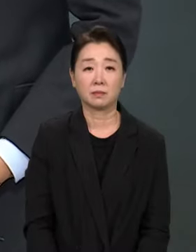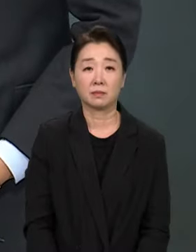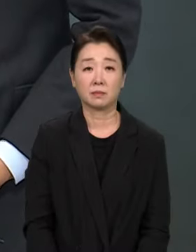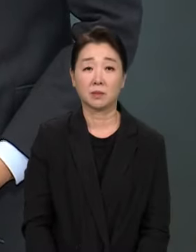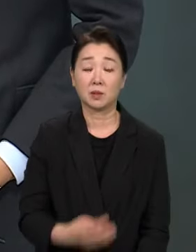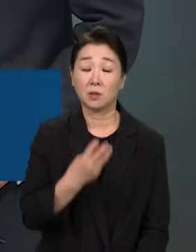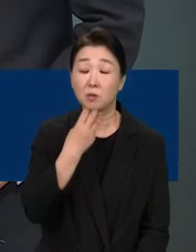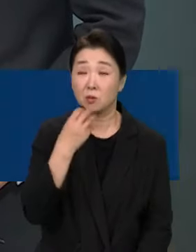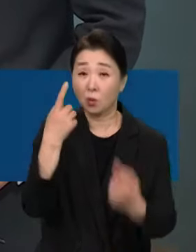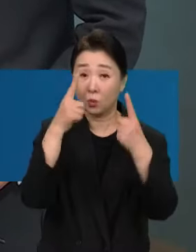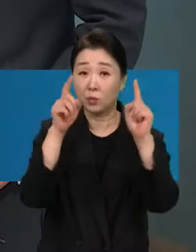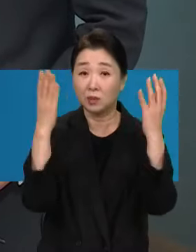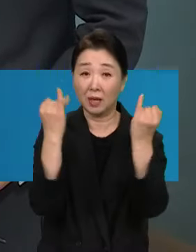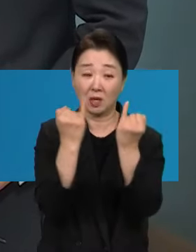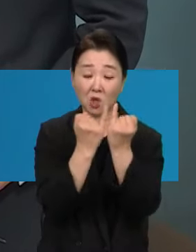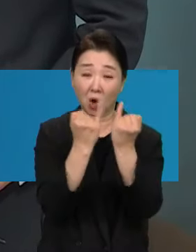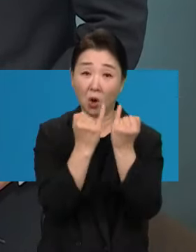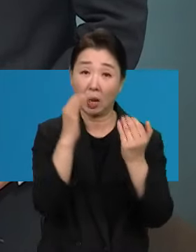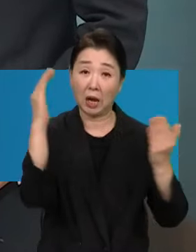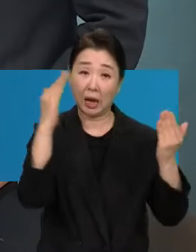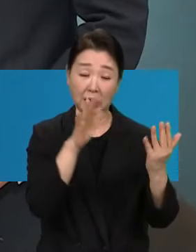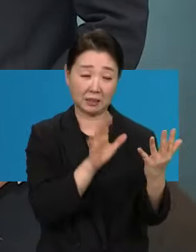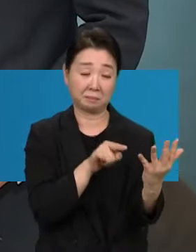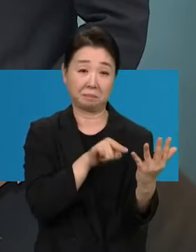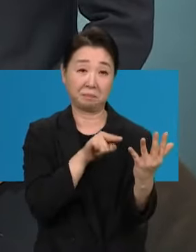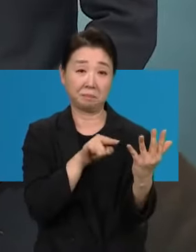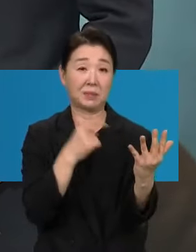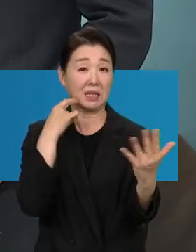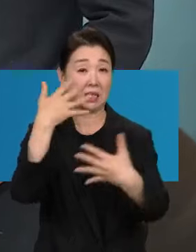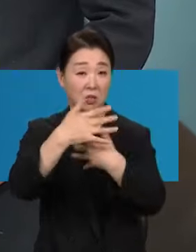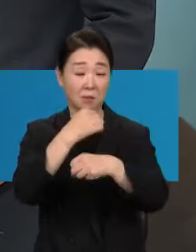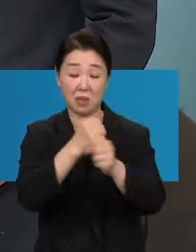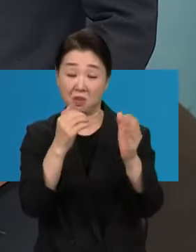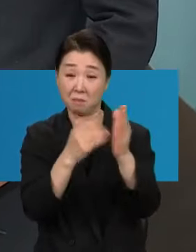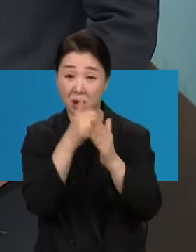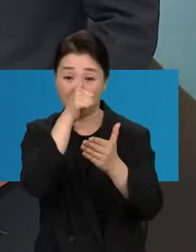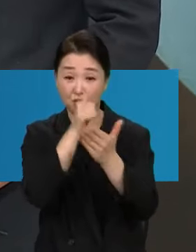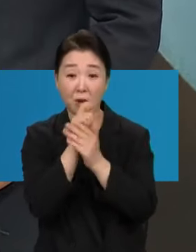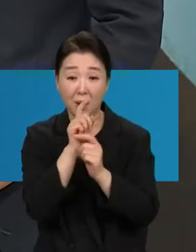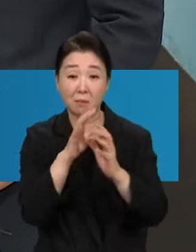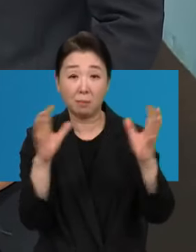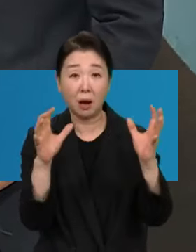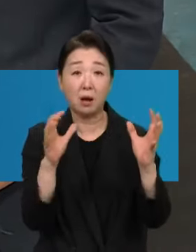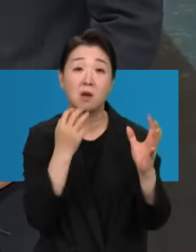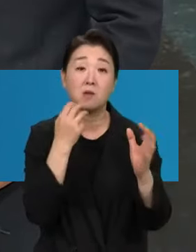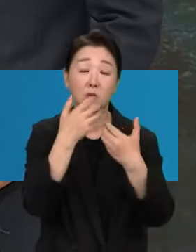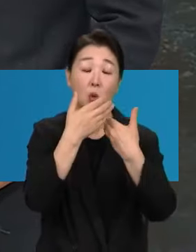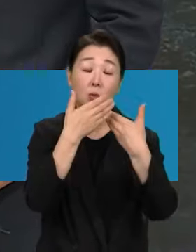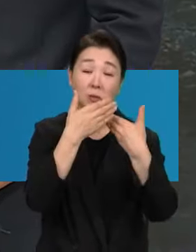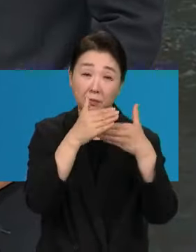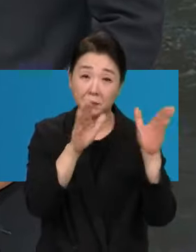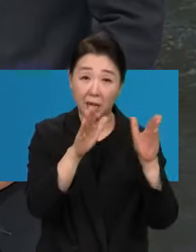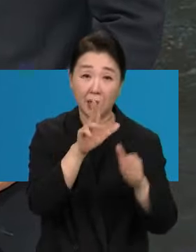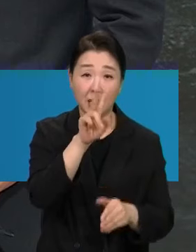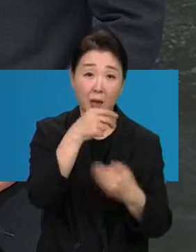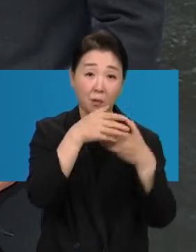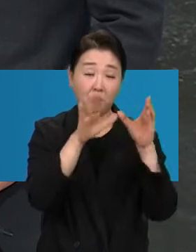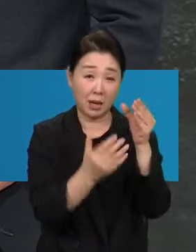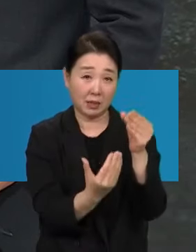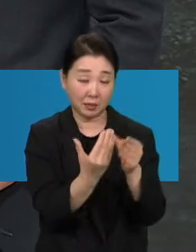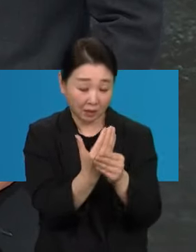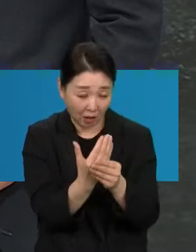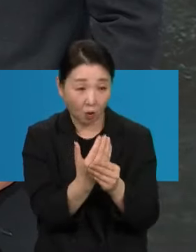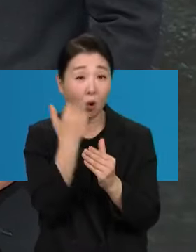이런 가운데 서울대 여학생을 대상으로 한 디페이 범죄로 논란이 됐던 서울대 범방 사건의 일당 중 한 명이